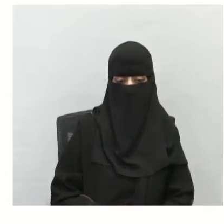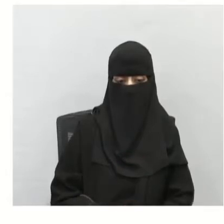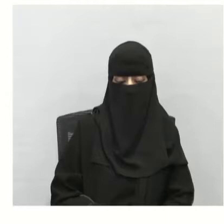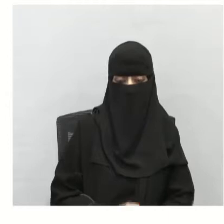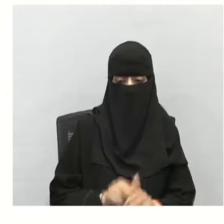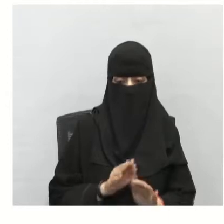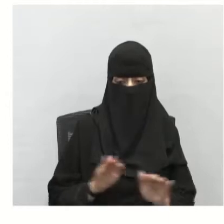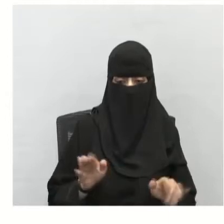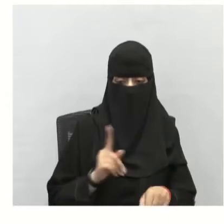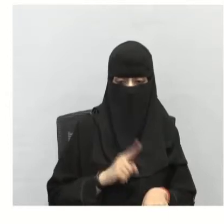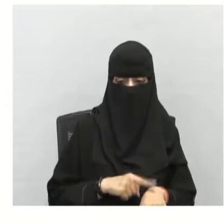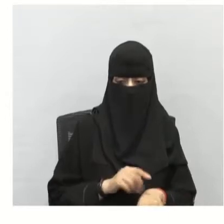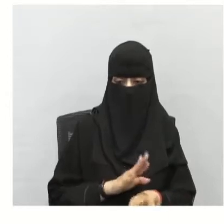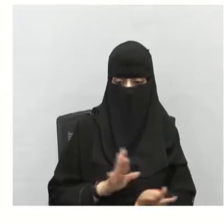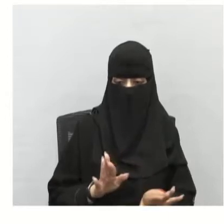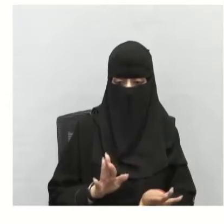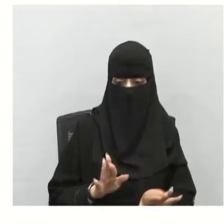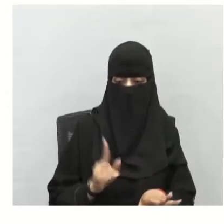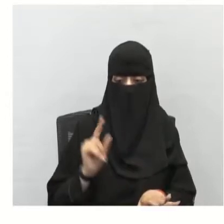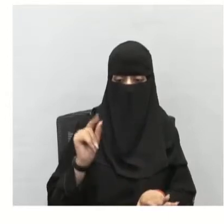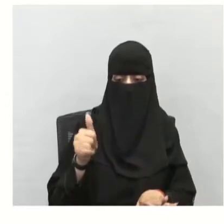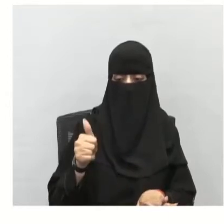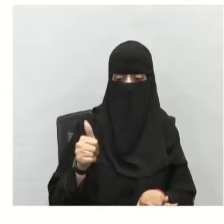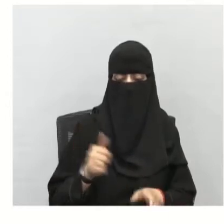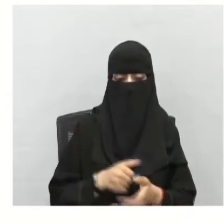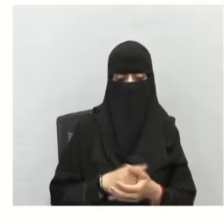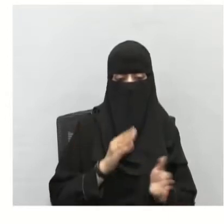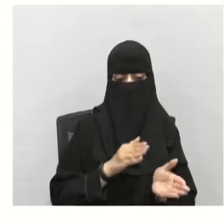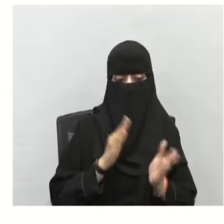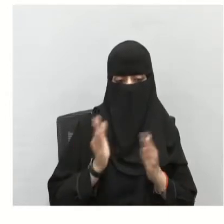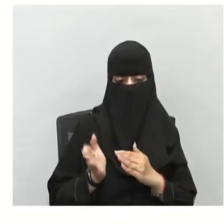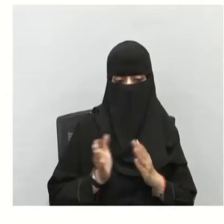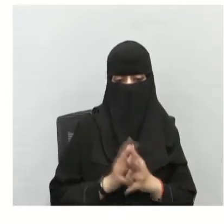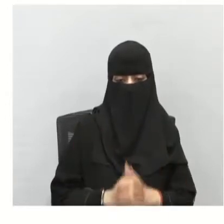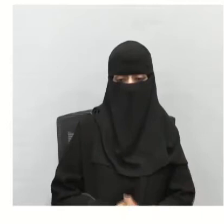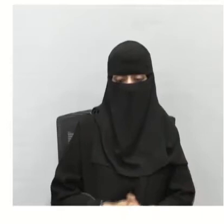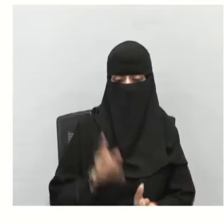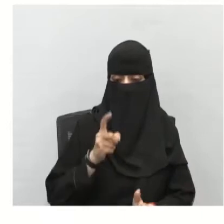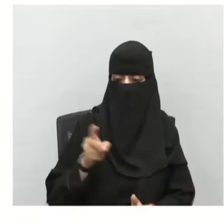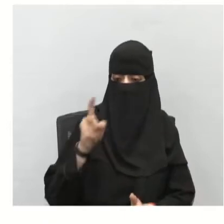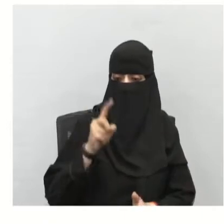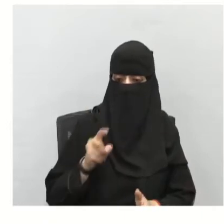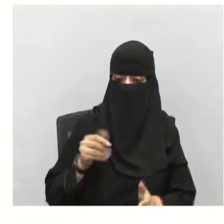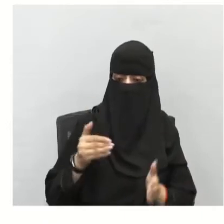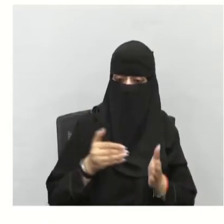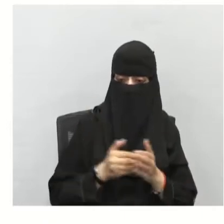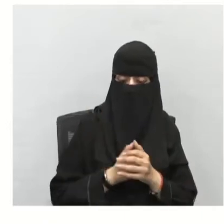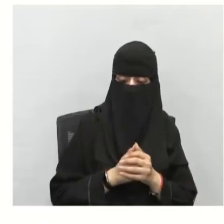هل انتهيتم الآن؟ انتهيتم يا شطار. يلا ننتقل الآن إلى سؤال أخير،